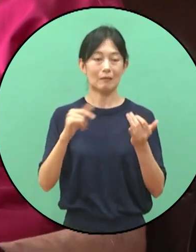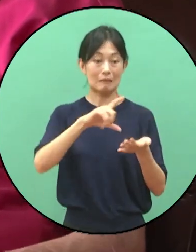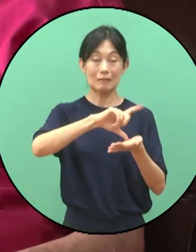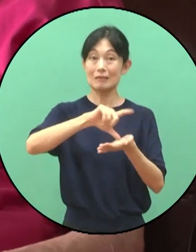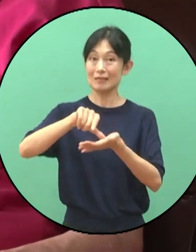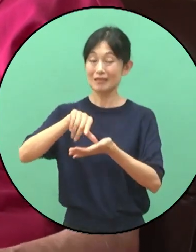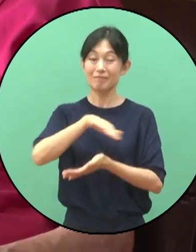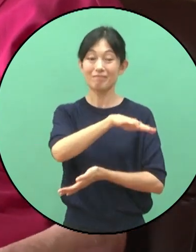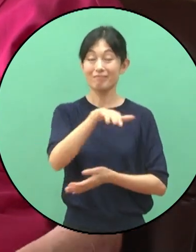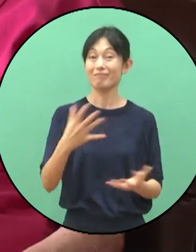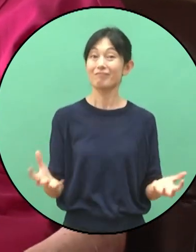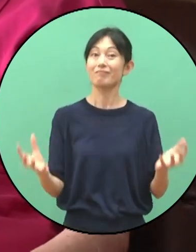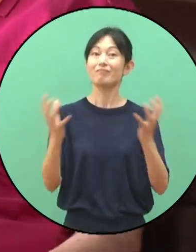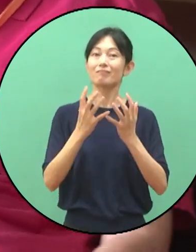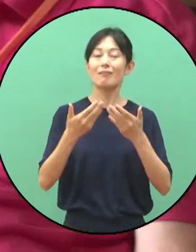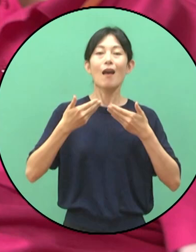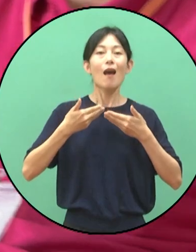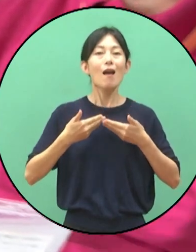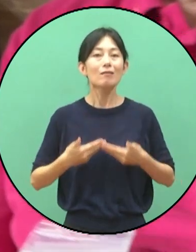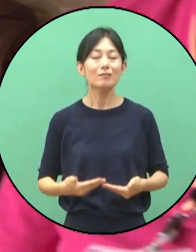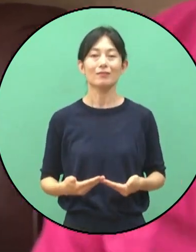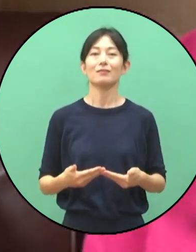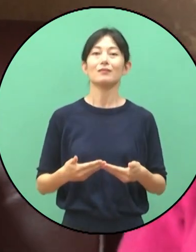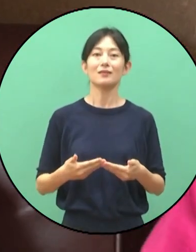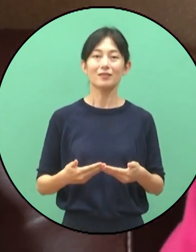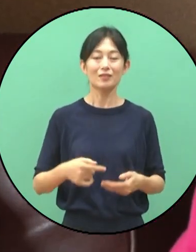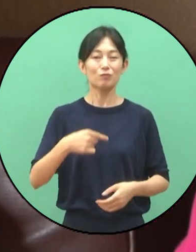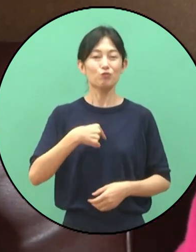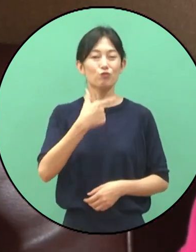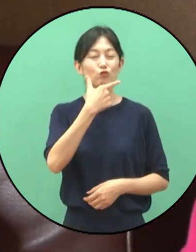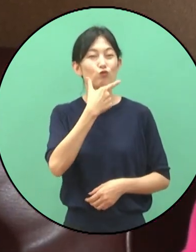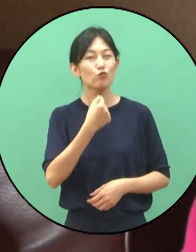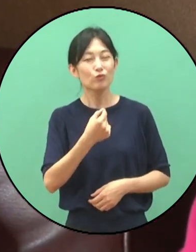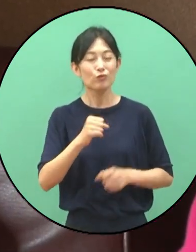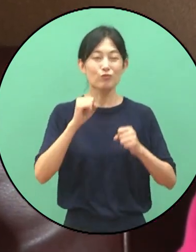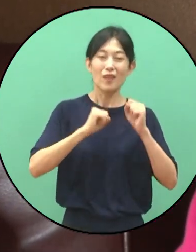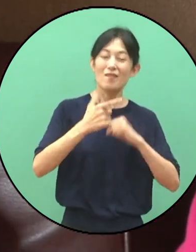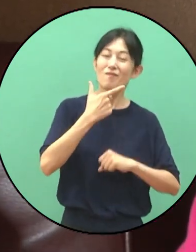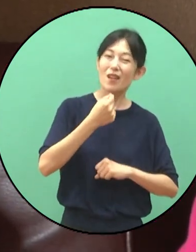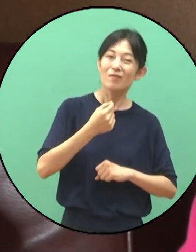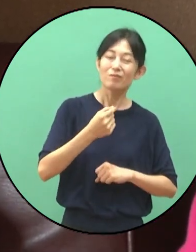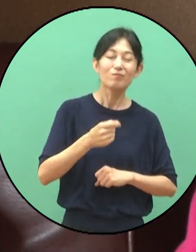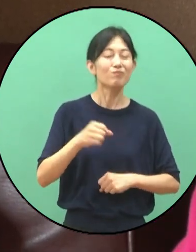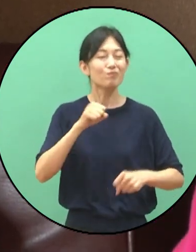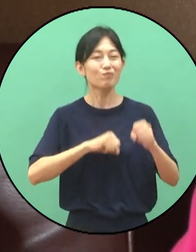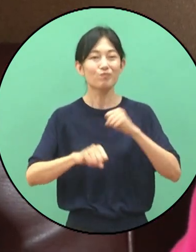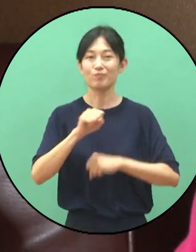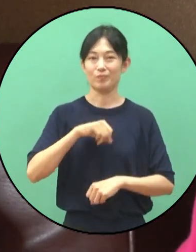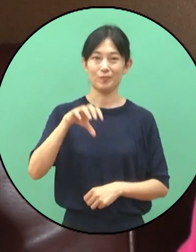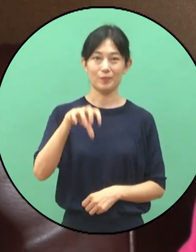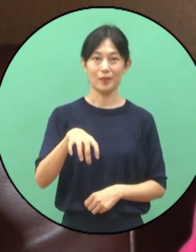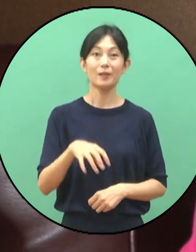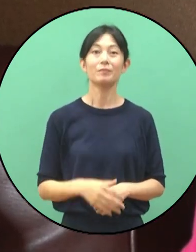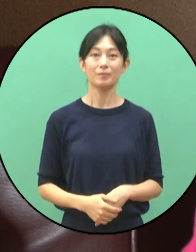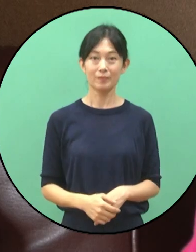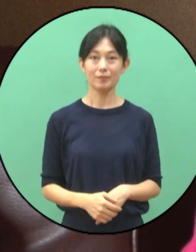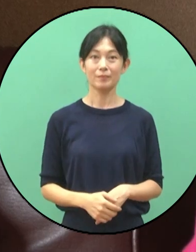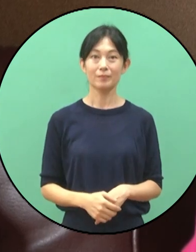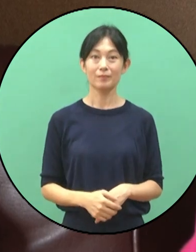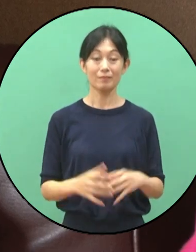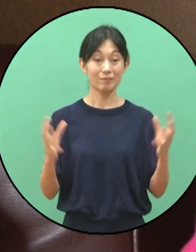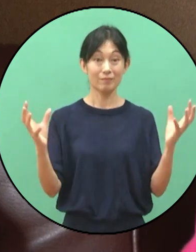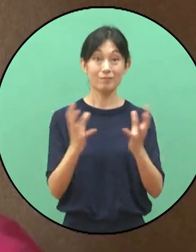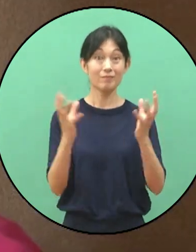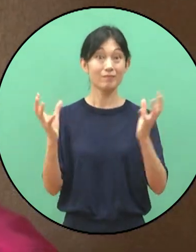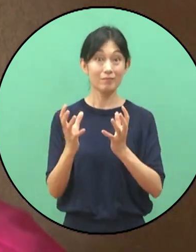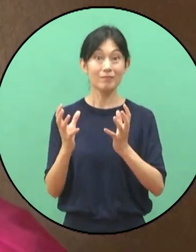方が集まり、安心して自分の好きなこと、やりたいことができる場所です。集う人それぞ